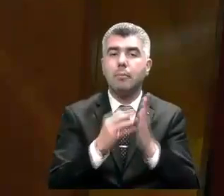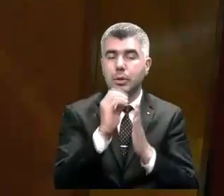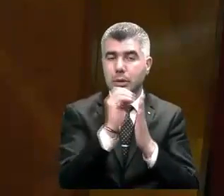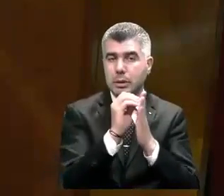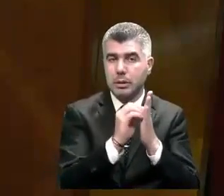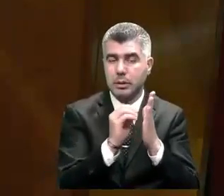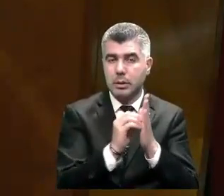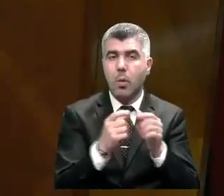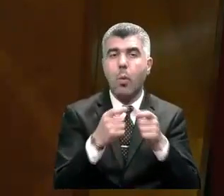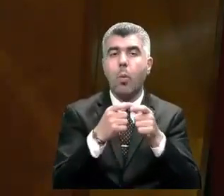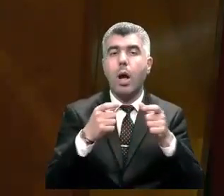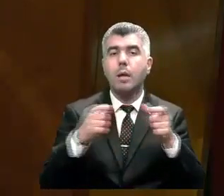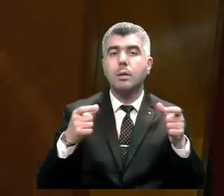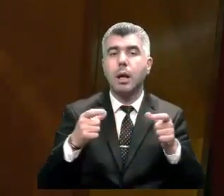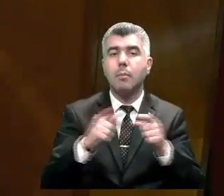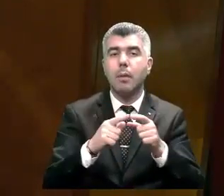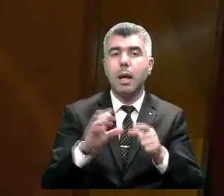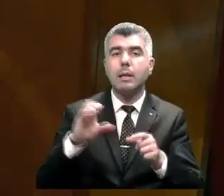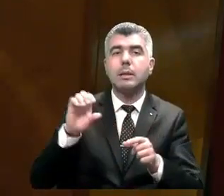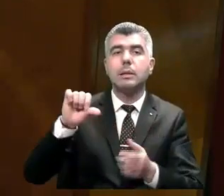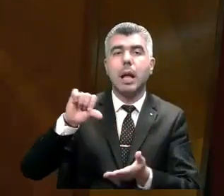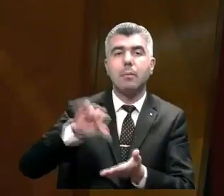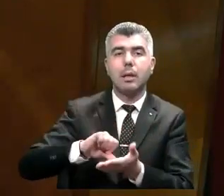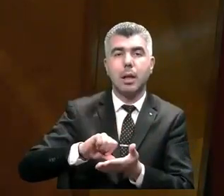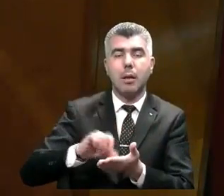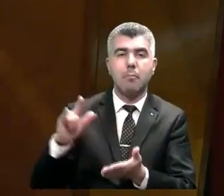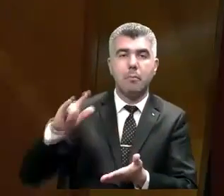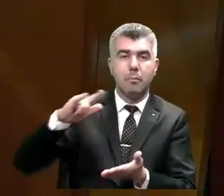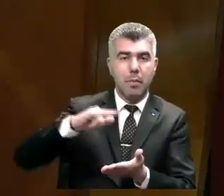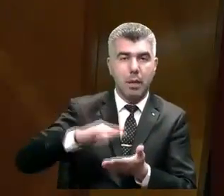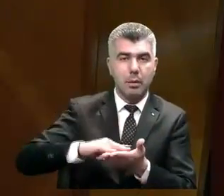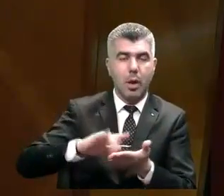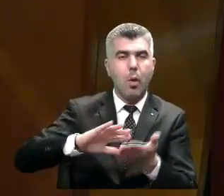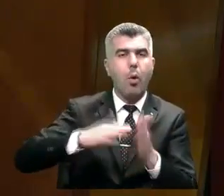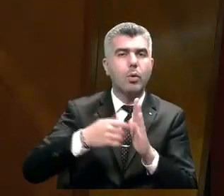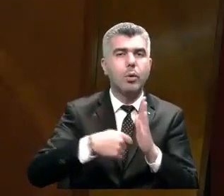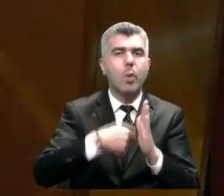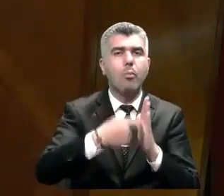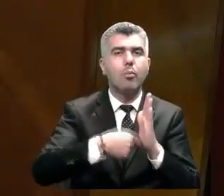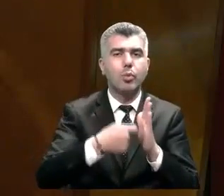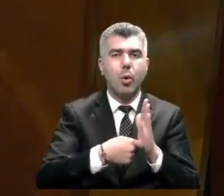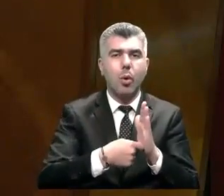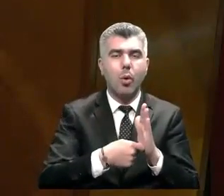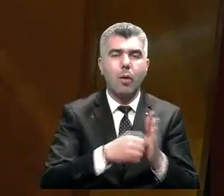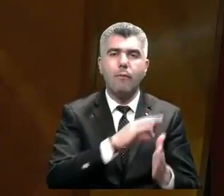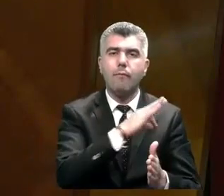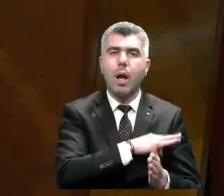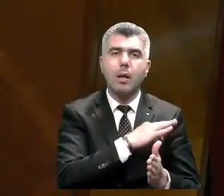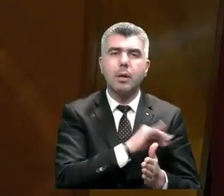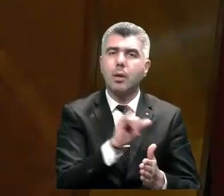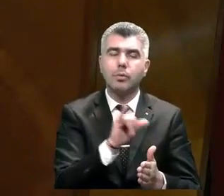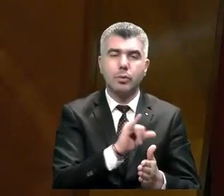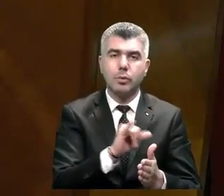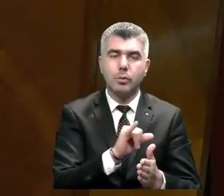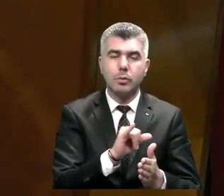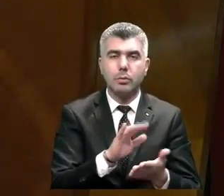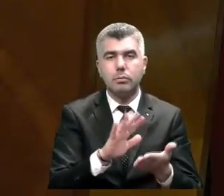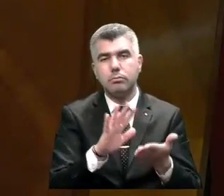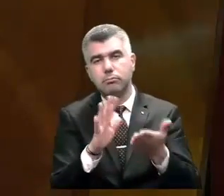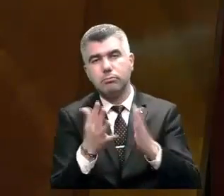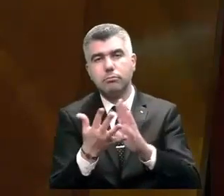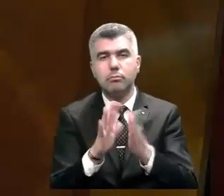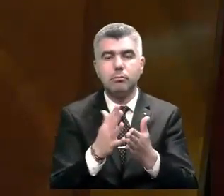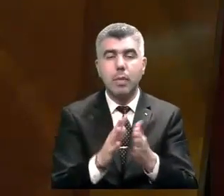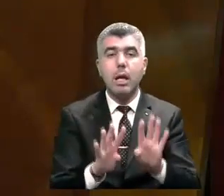ديال التوسعه ديال المطار ديال الدار البيضاء. هذه المشاريع كلها الهدف منها هو نوصلوا الطاقه الاستيعابيه